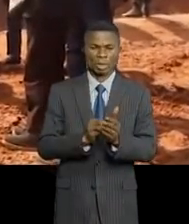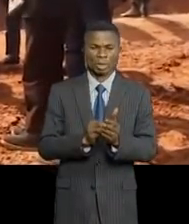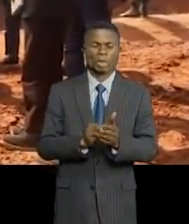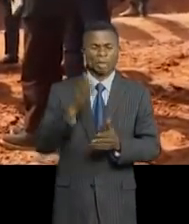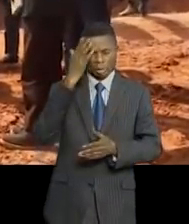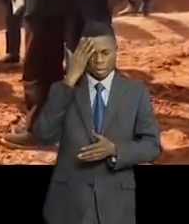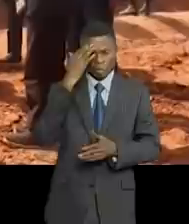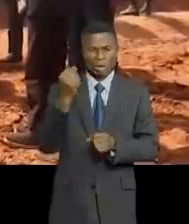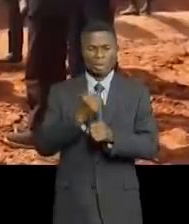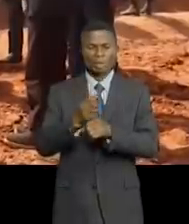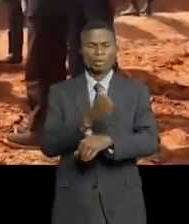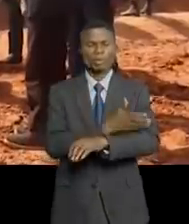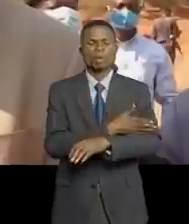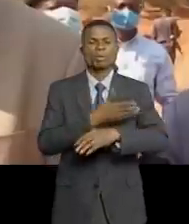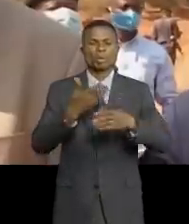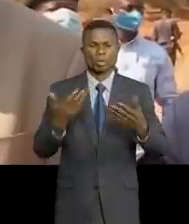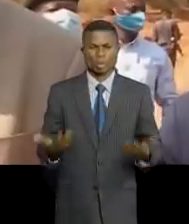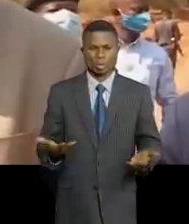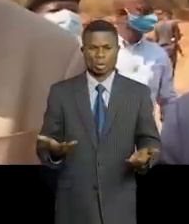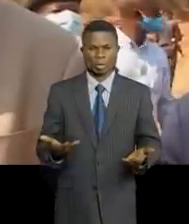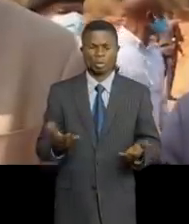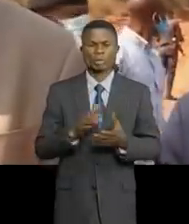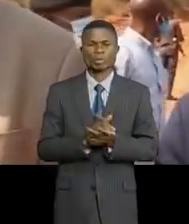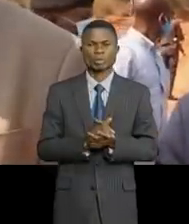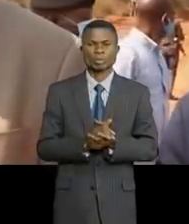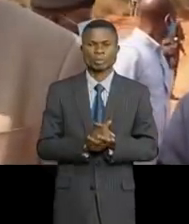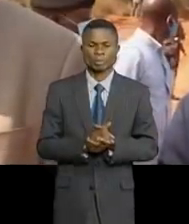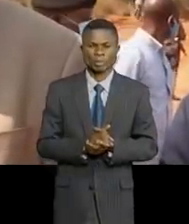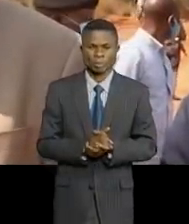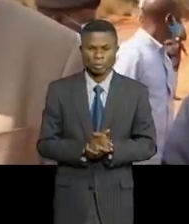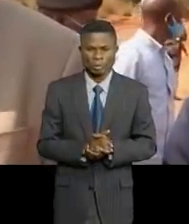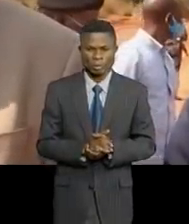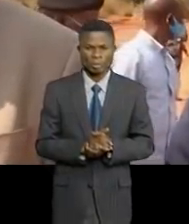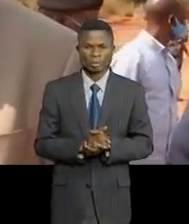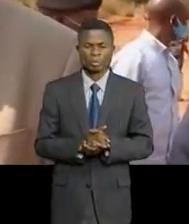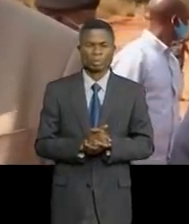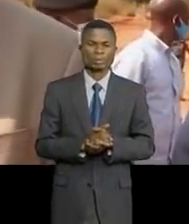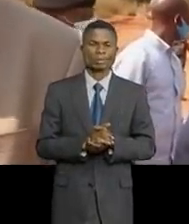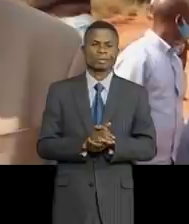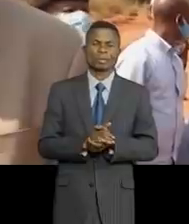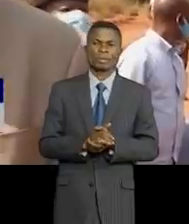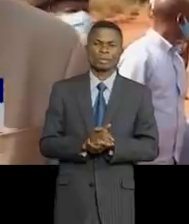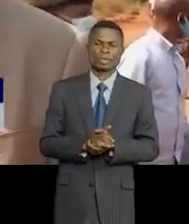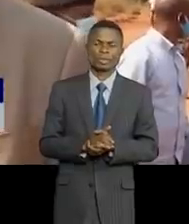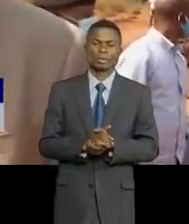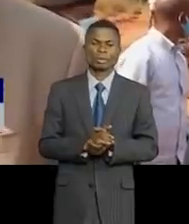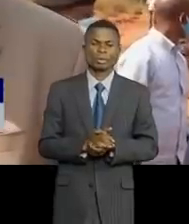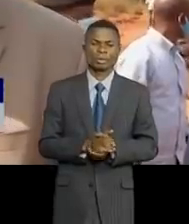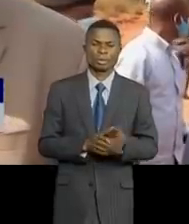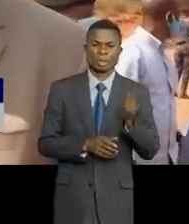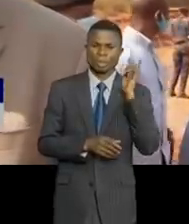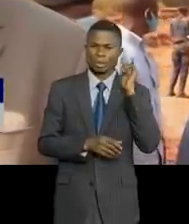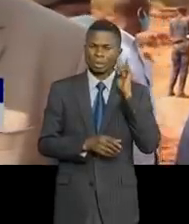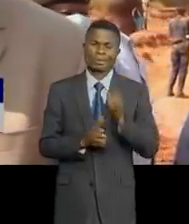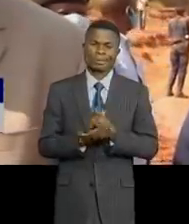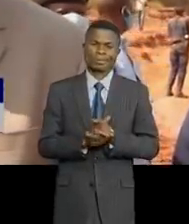de se rendre compte de l'évolution de ses travaux. Je ne fais que rendre hommage mérité au chef de l'État, président de la